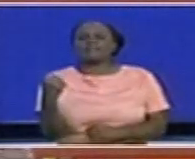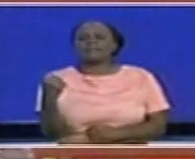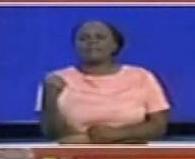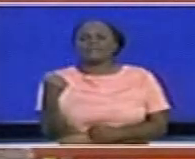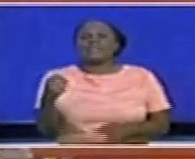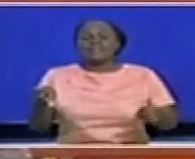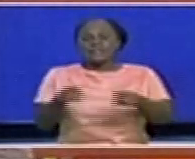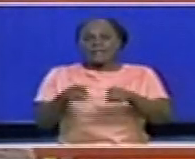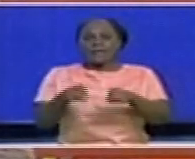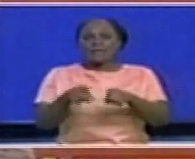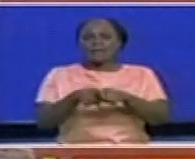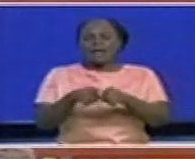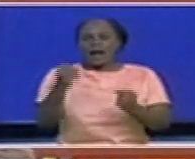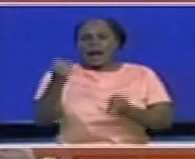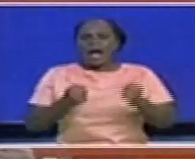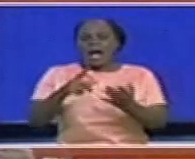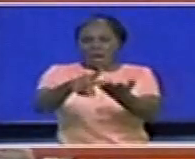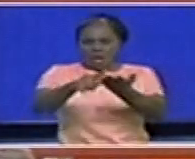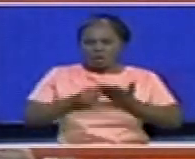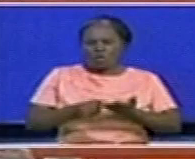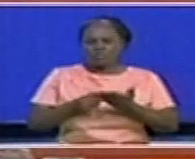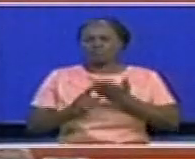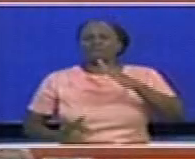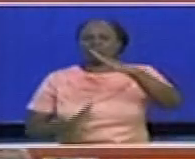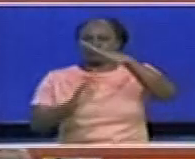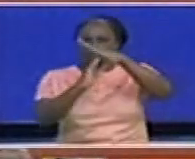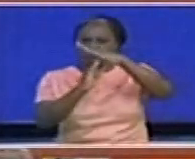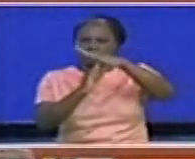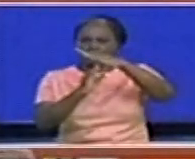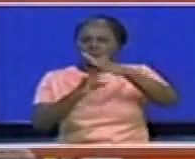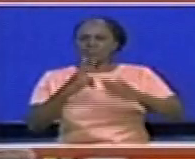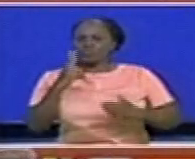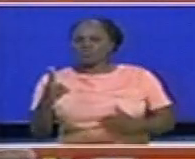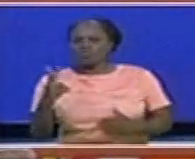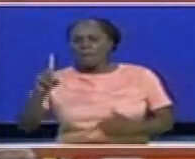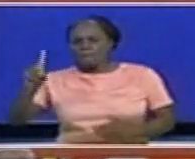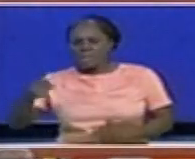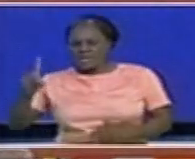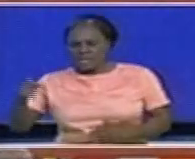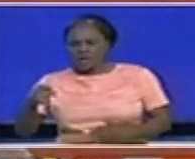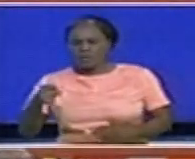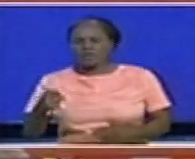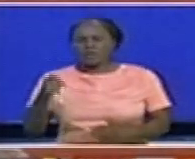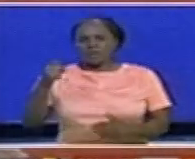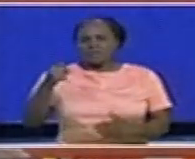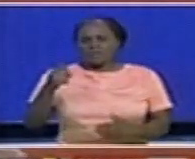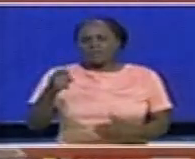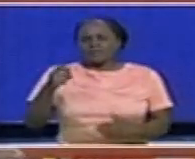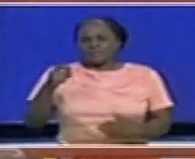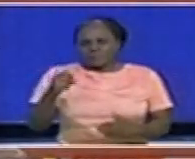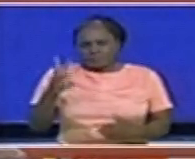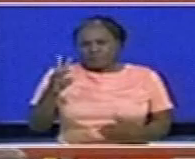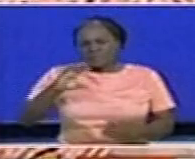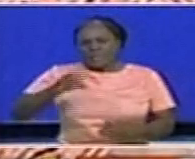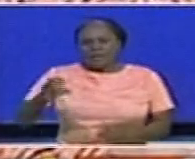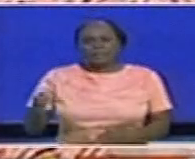And a car loan for up to a maximum of 2 million per MCA once in the term